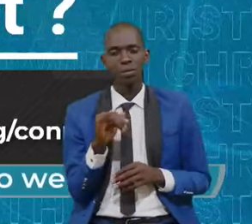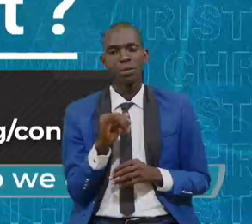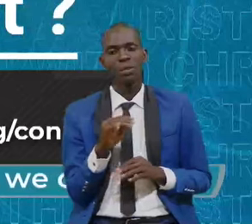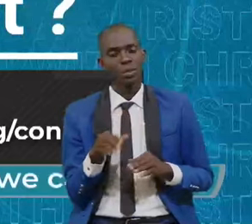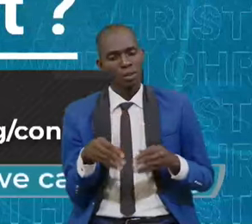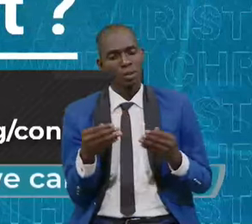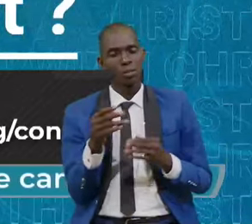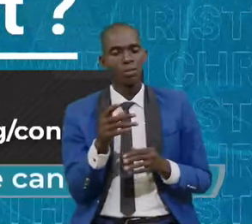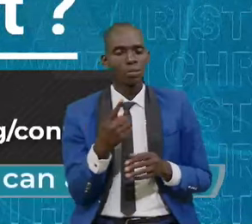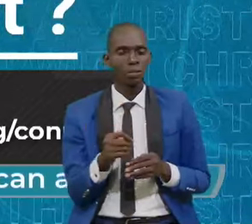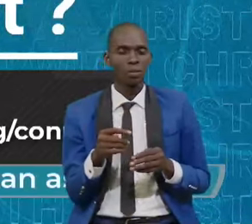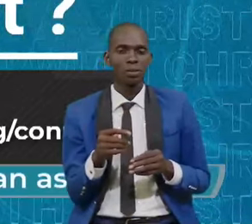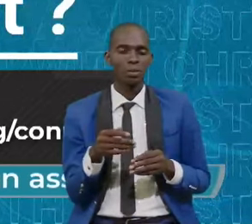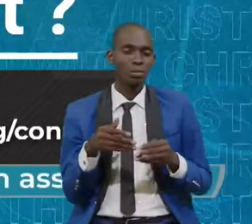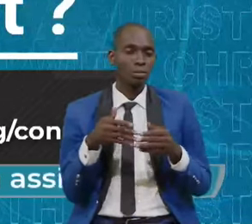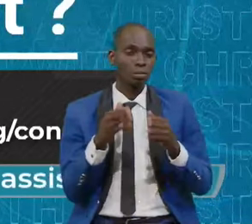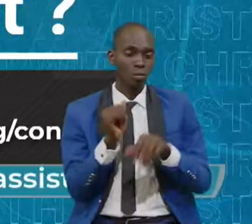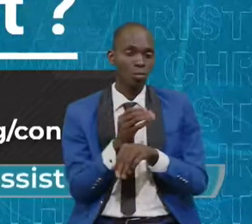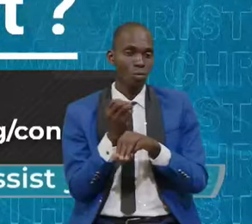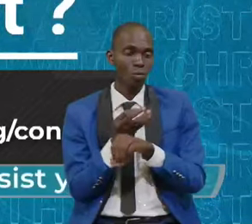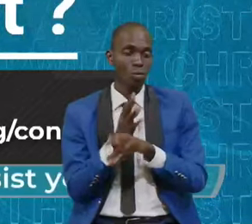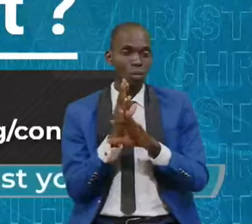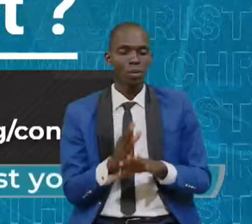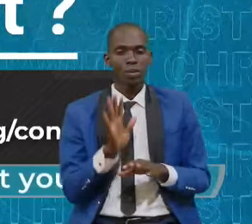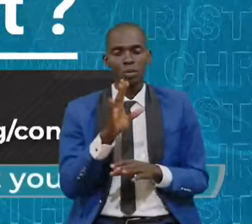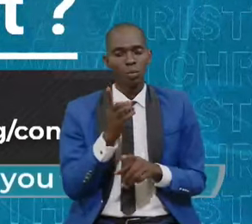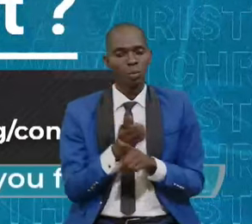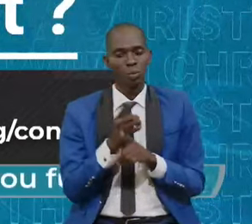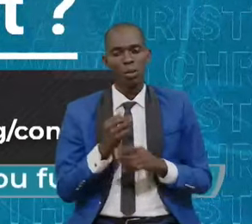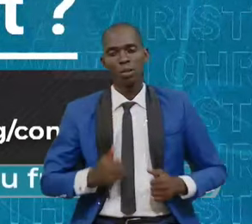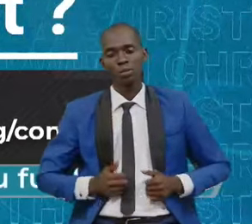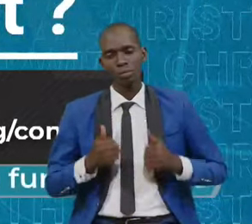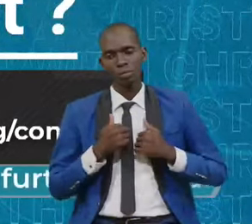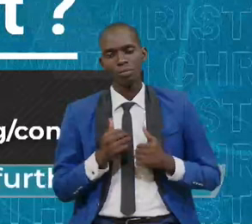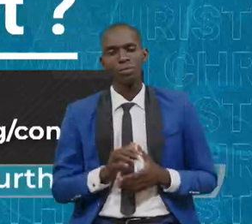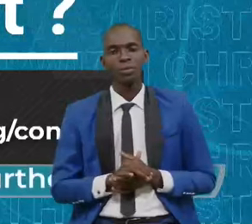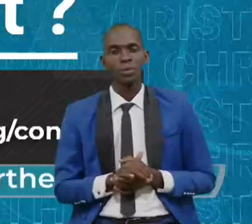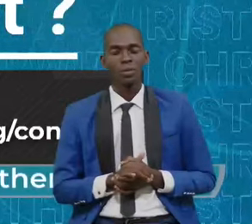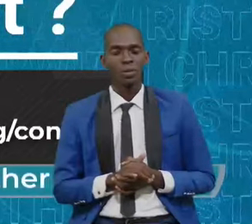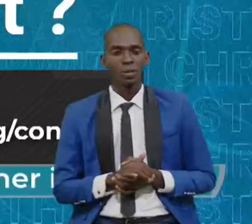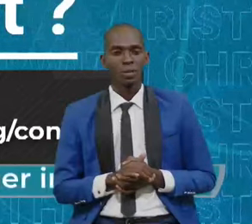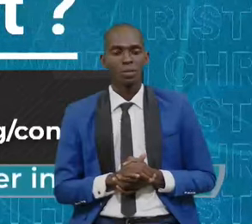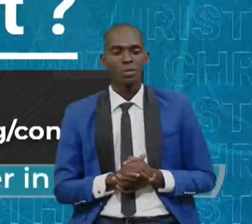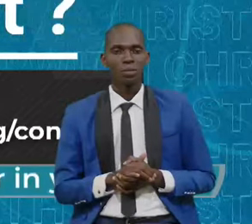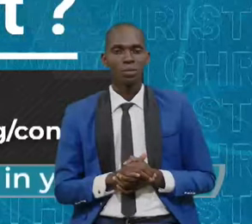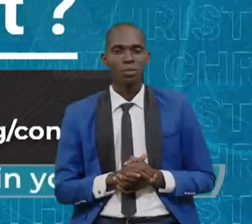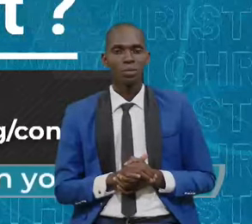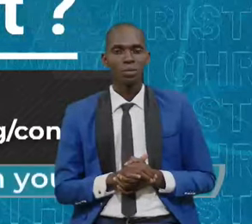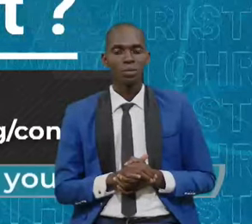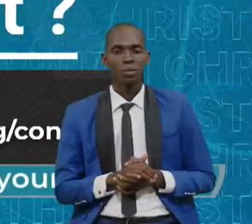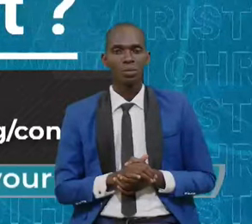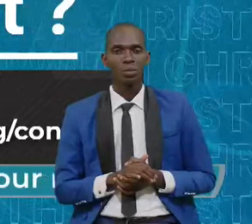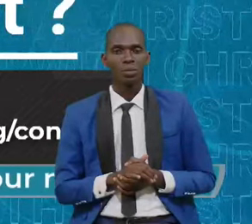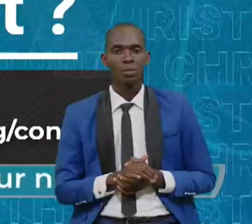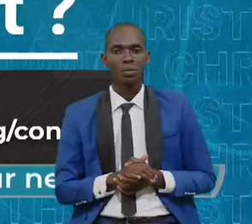écrire, aidons-les à le faire. Vous avez donné votre vie au Seigneur, vous êtes devenu de nouvelles créatures. Donnez les informations correctes parce